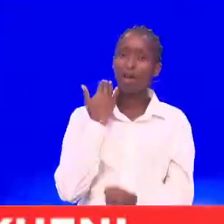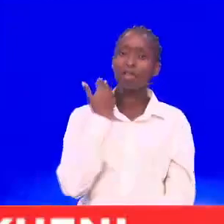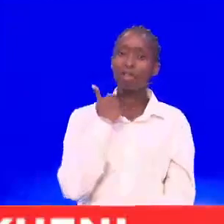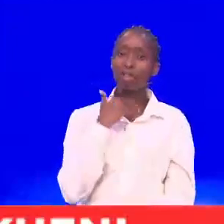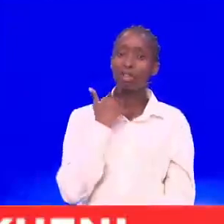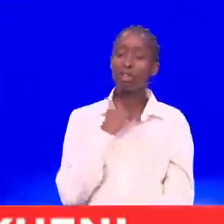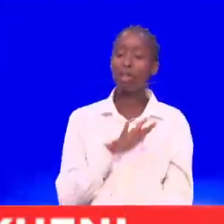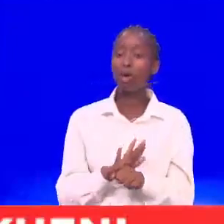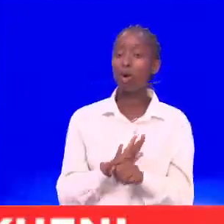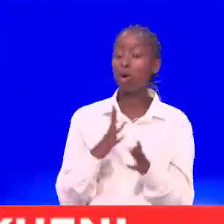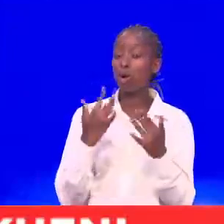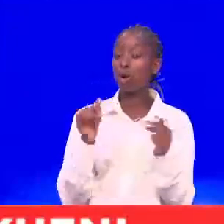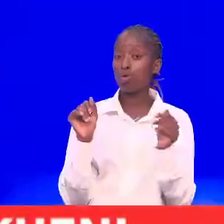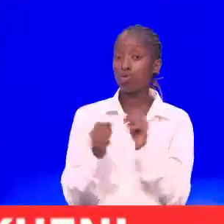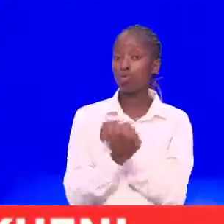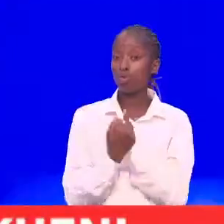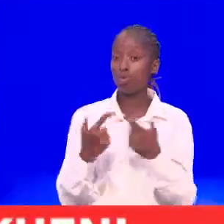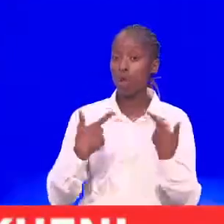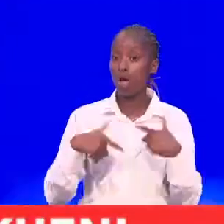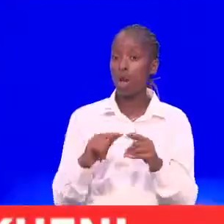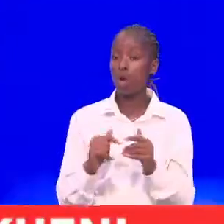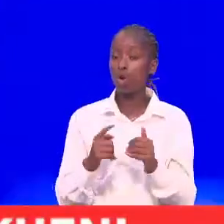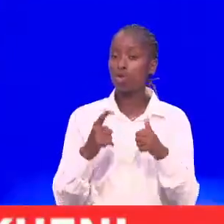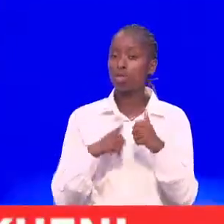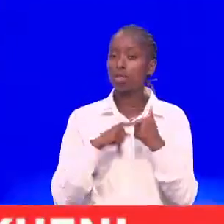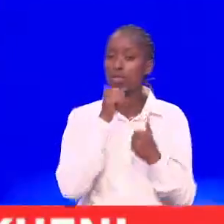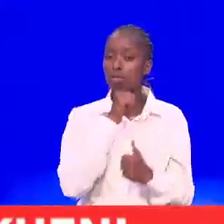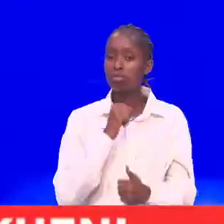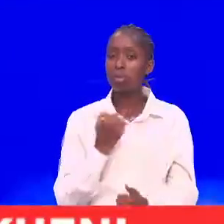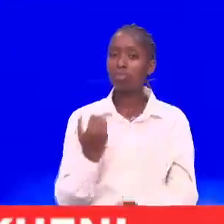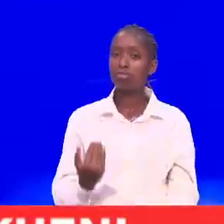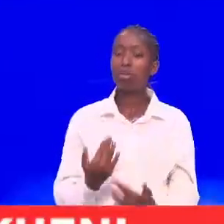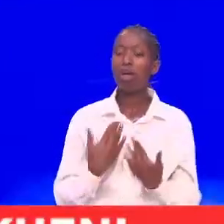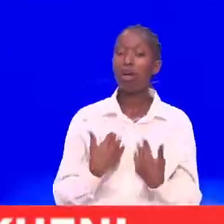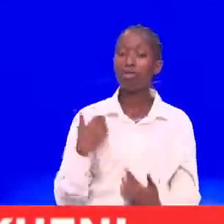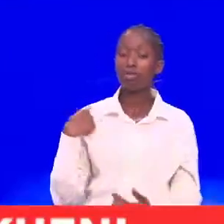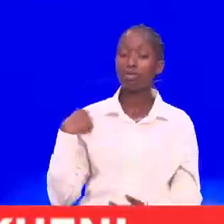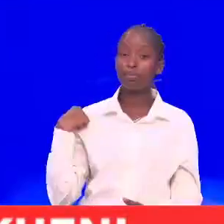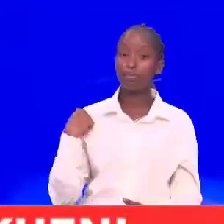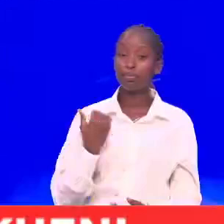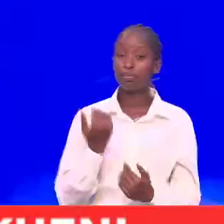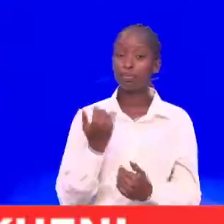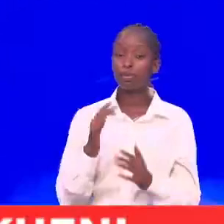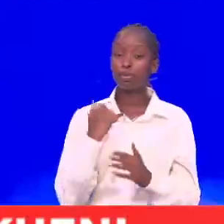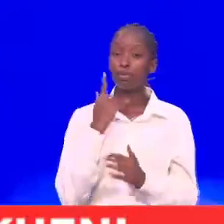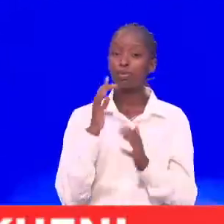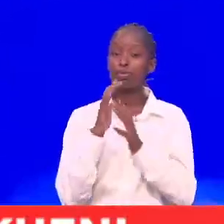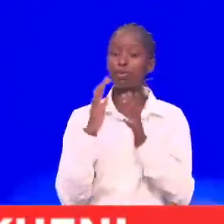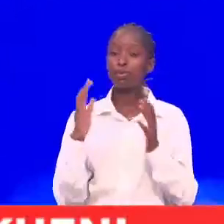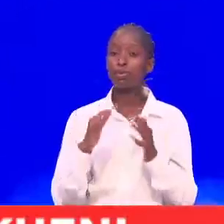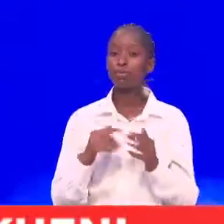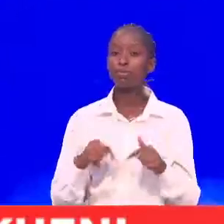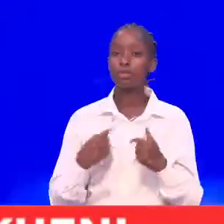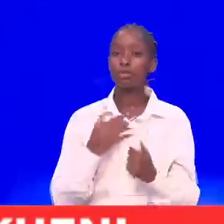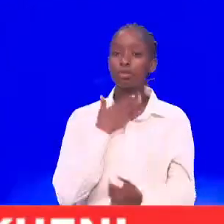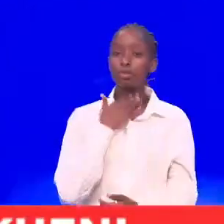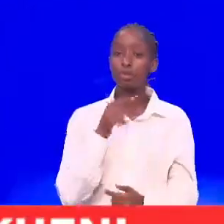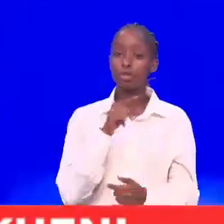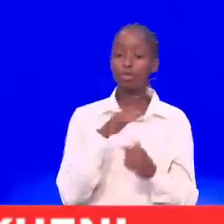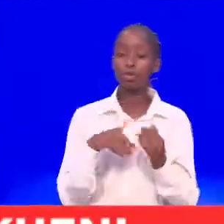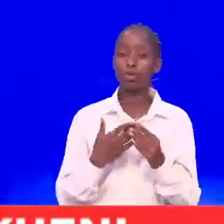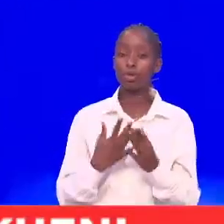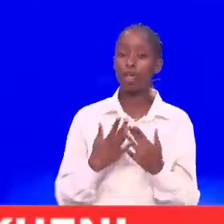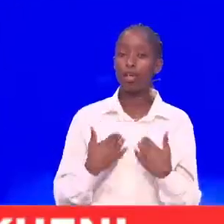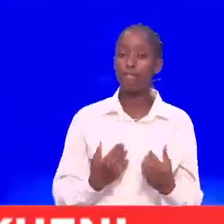Sasa hatuwezi kukubali watoto wa miaka sita wanadhulumiwa na mtu mzima. Nataka hawa viongozi wa mashinani